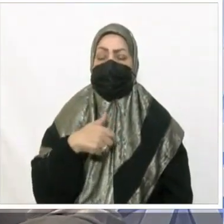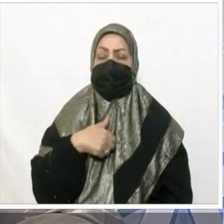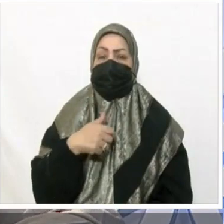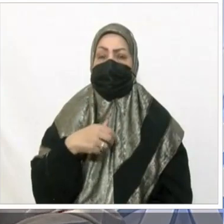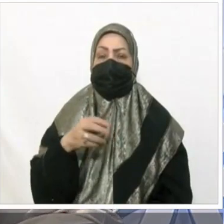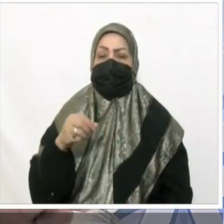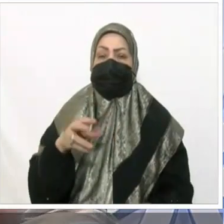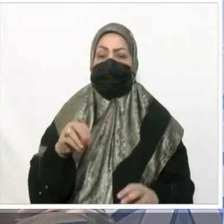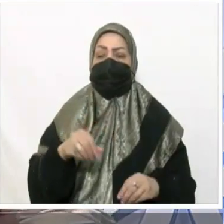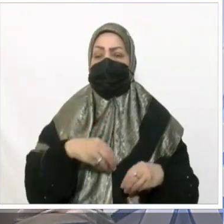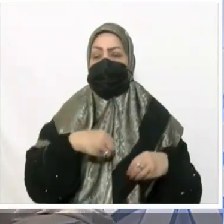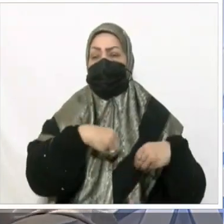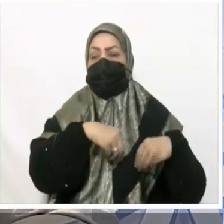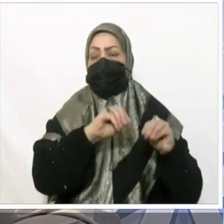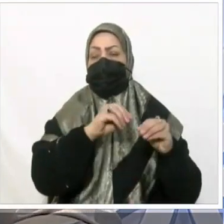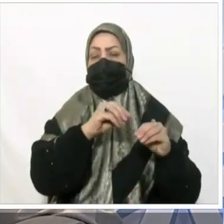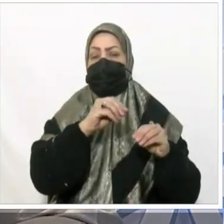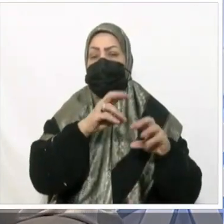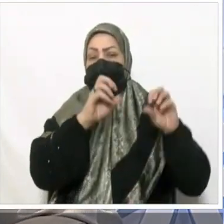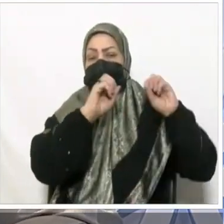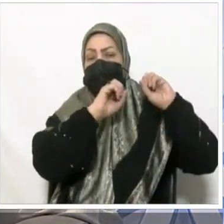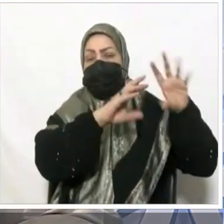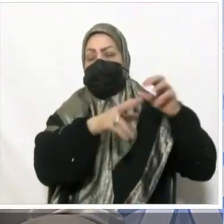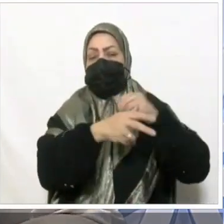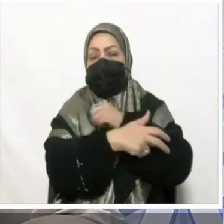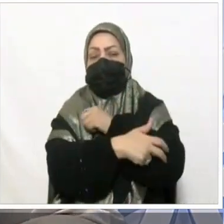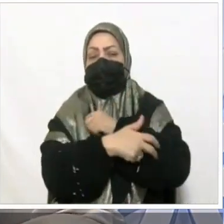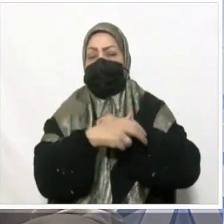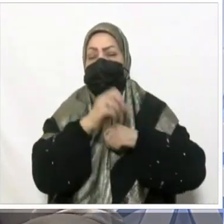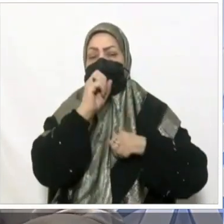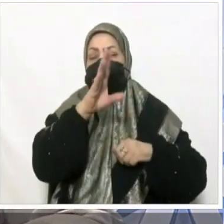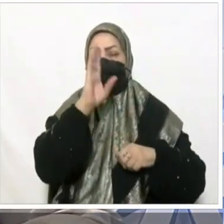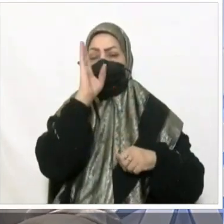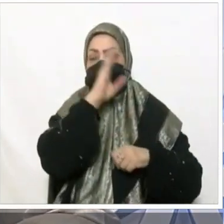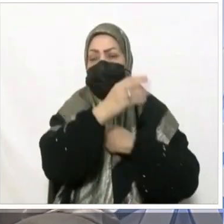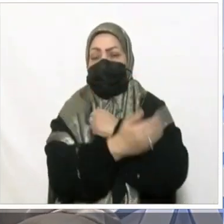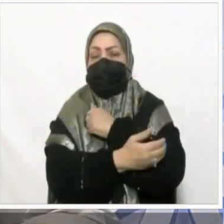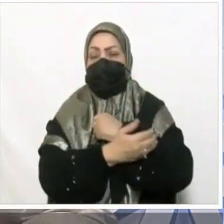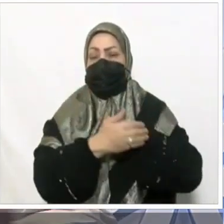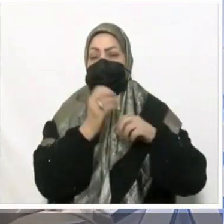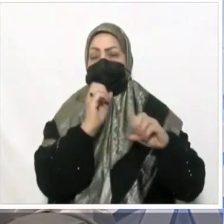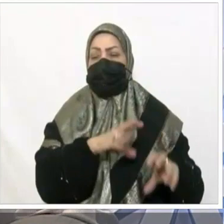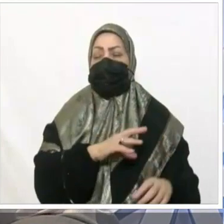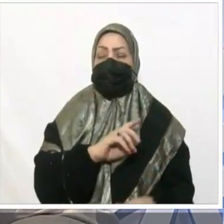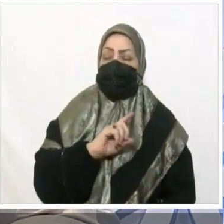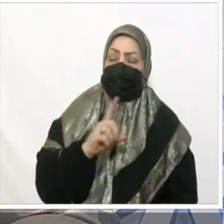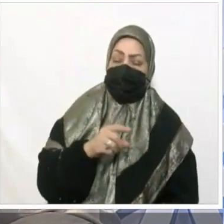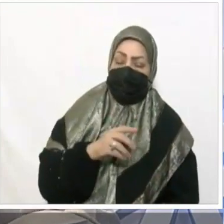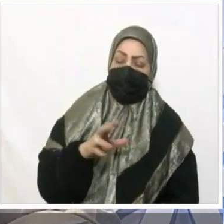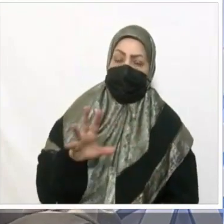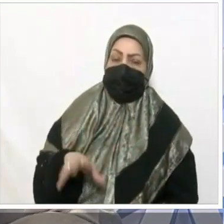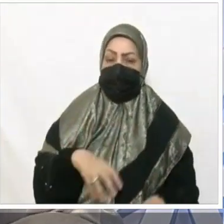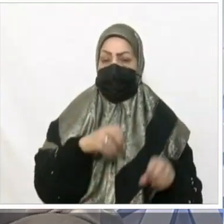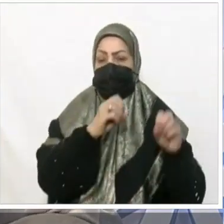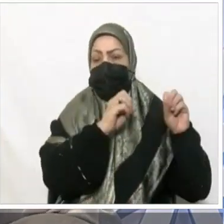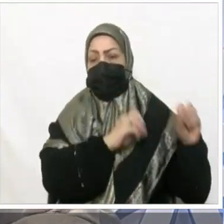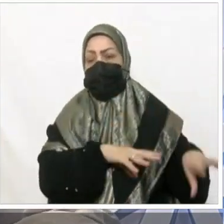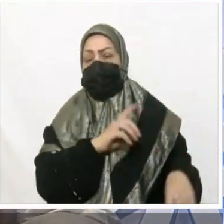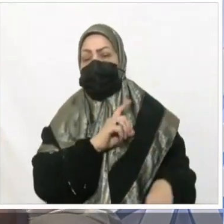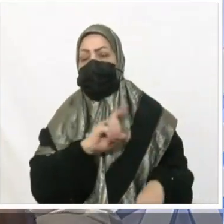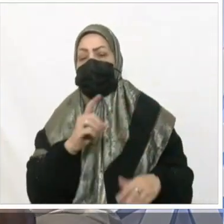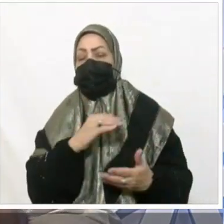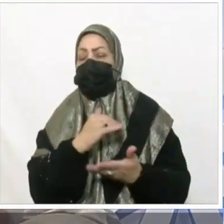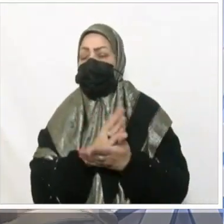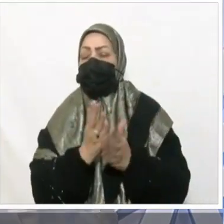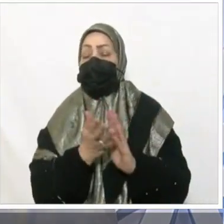لا، لا أنصحك بذلك. هل أترك كل مالي للورثة؟ لك ذلك. هل أتصدق بجزء وأترك الباقي